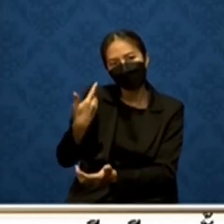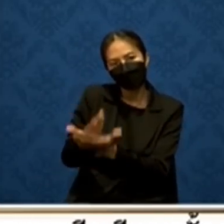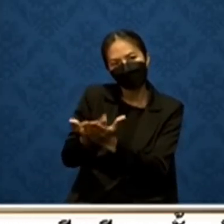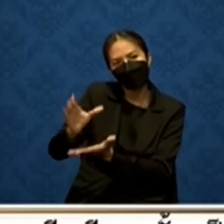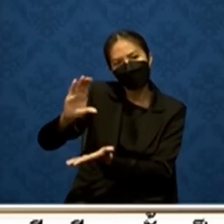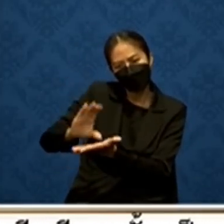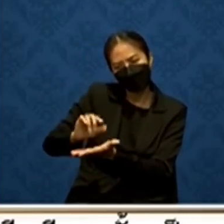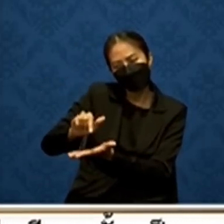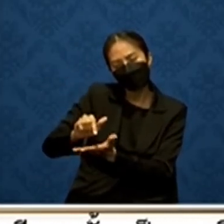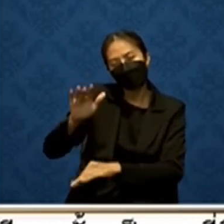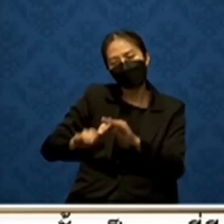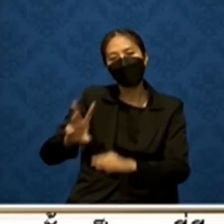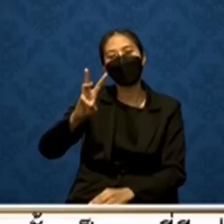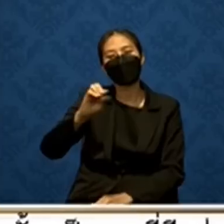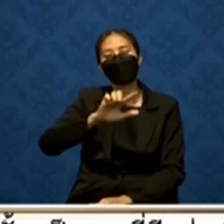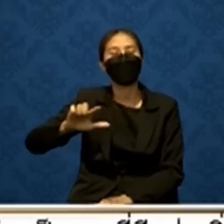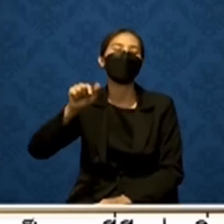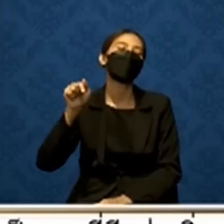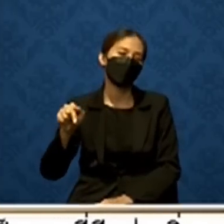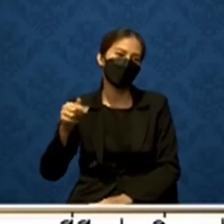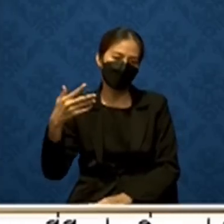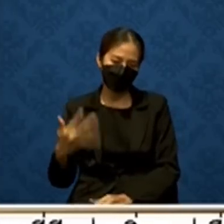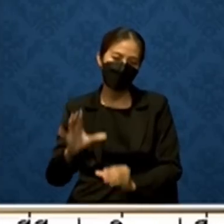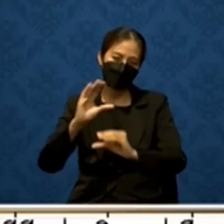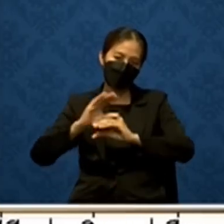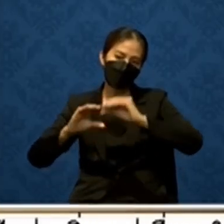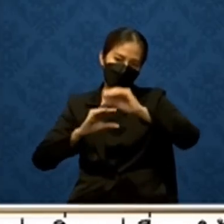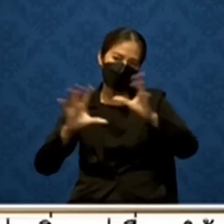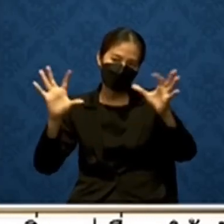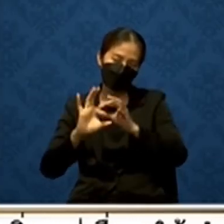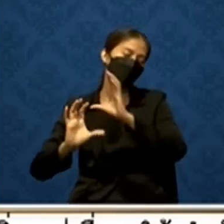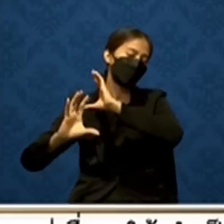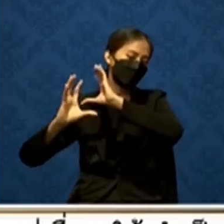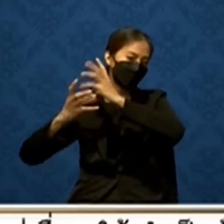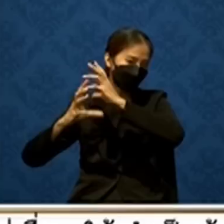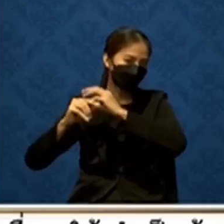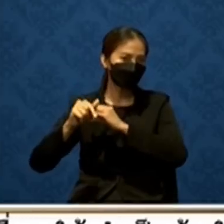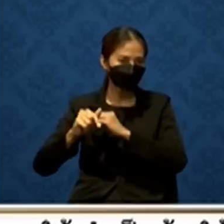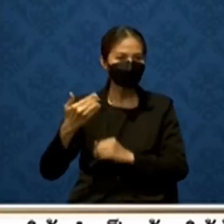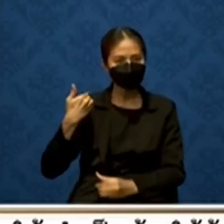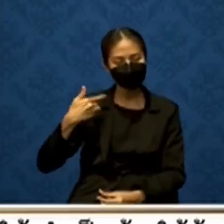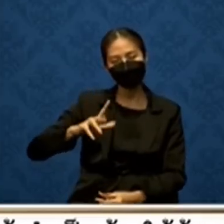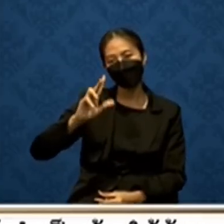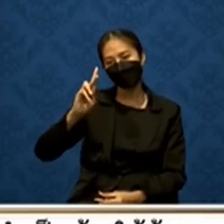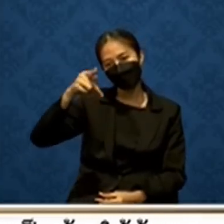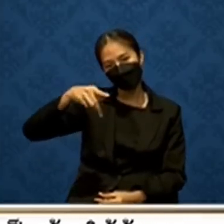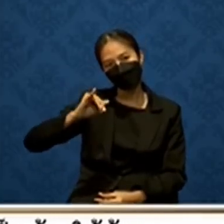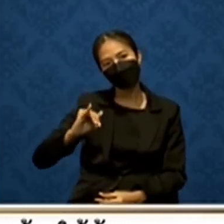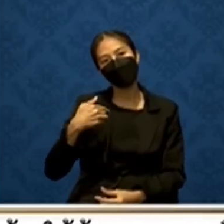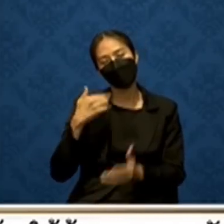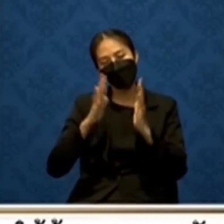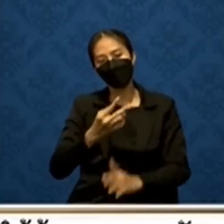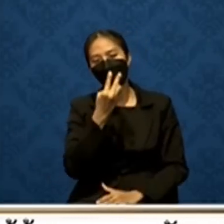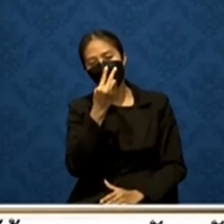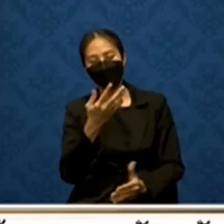แค่ 60 ลานเท่านั้นนำซ้ำ โครงการภาพยนตเกี่ยวกับ Soft Power มี KPI ตัวชีวัรให้คนดูแค่ 50,000